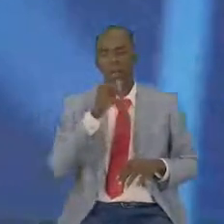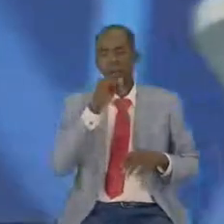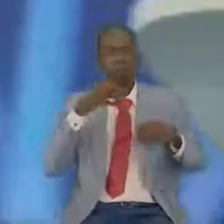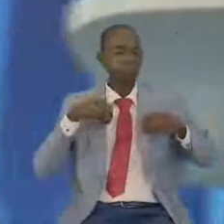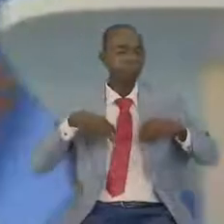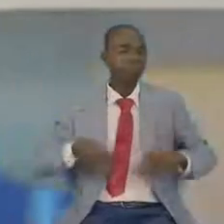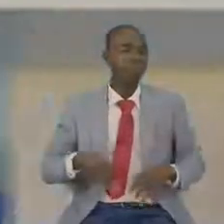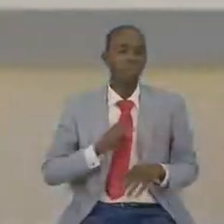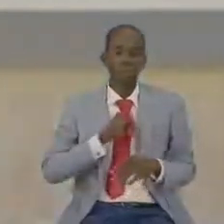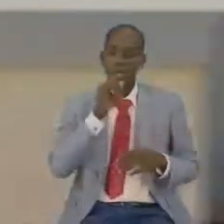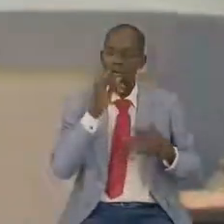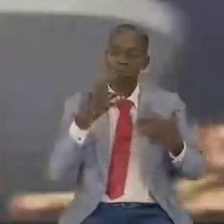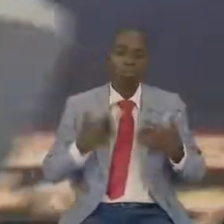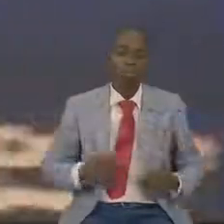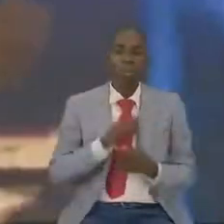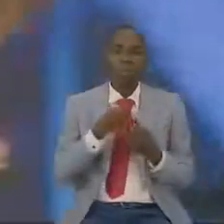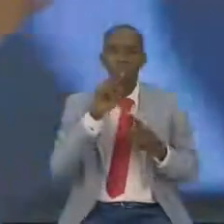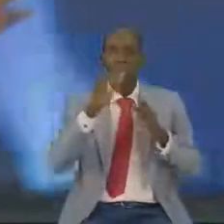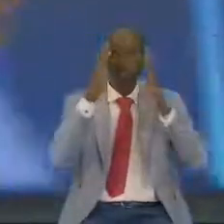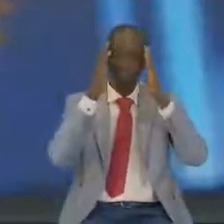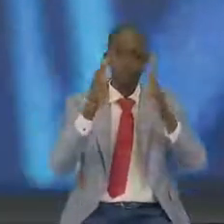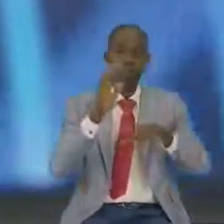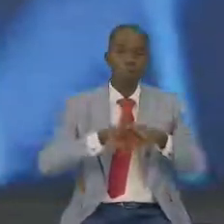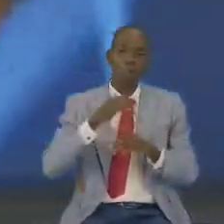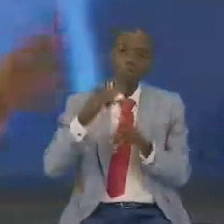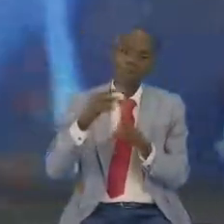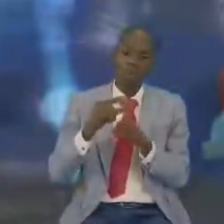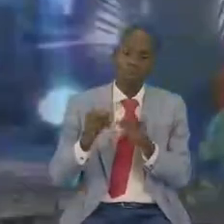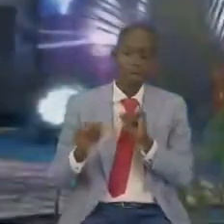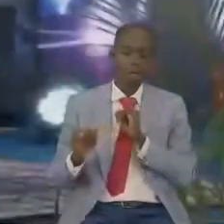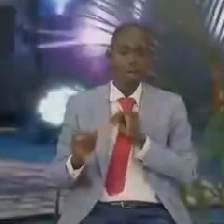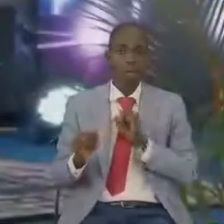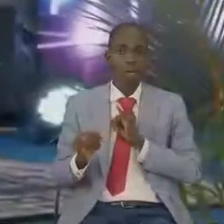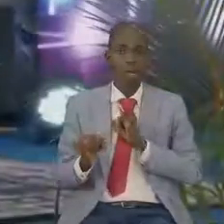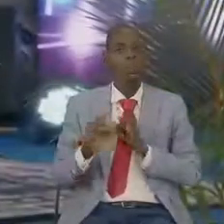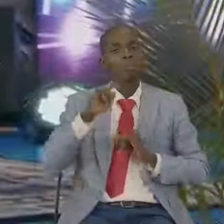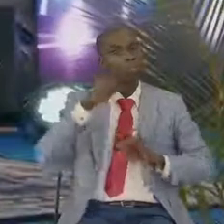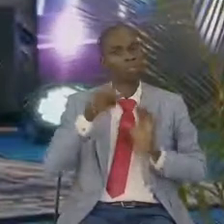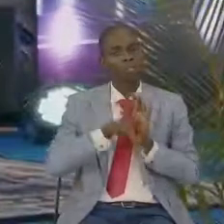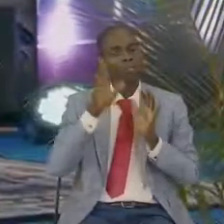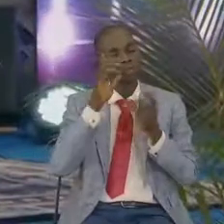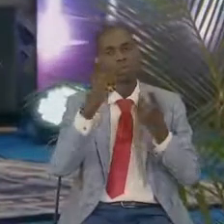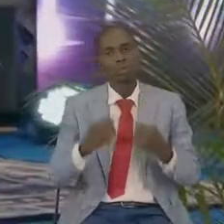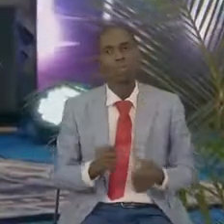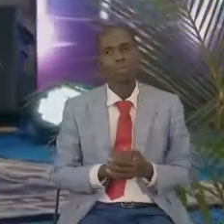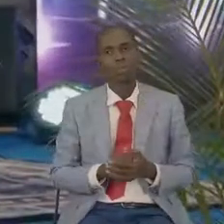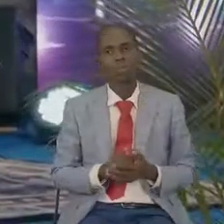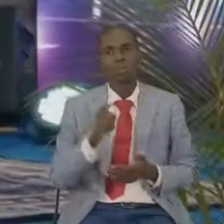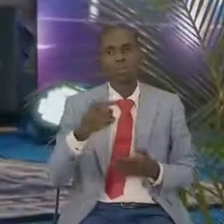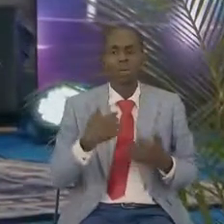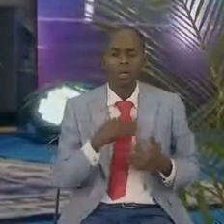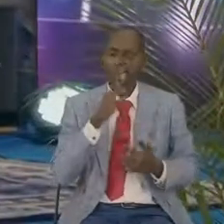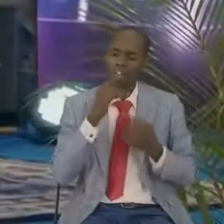tu centres ta vie, concentre ta vie sur le moi, l'amertume. Tu vas pleurer tout le